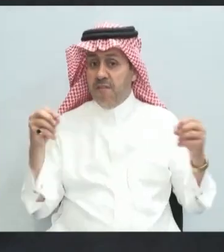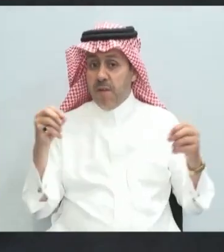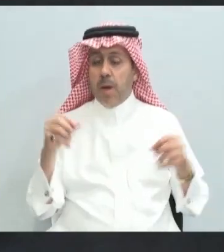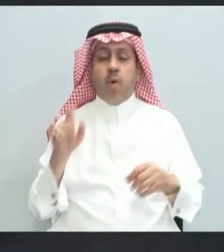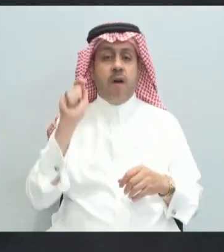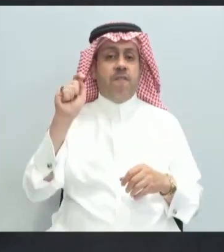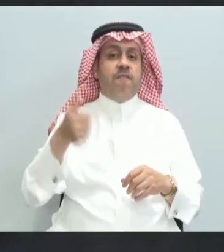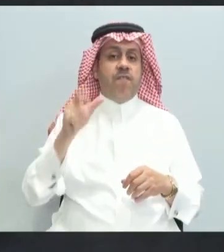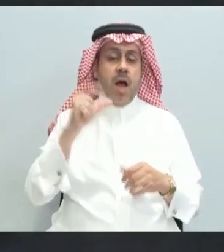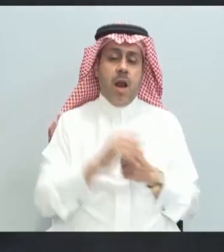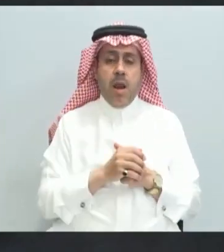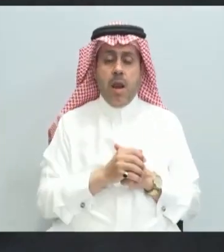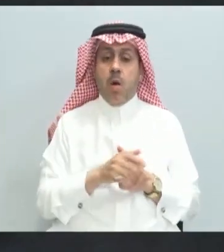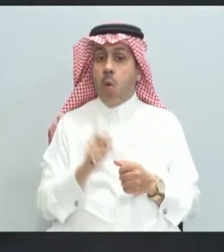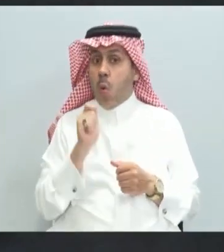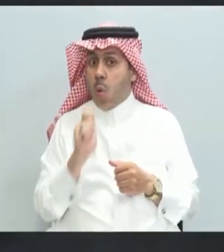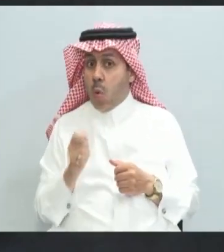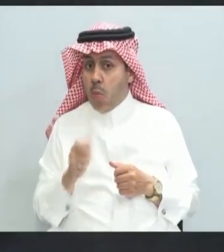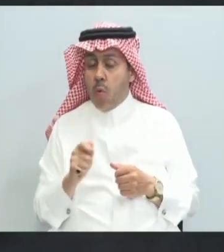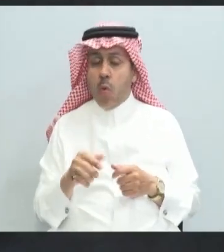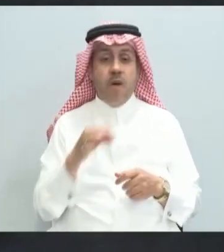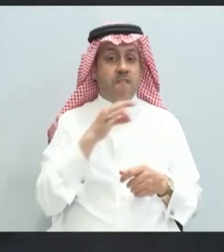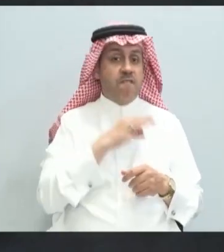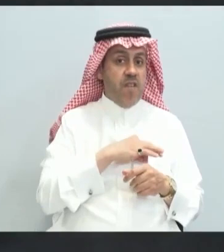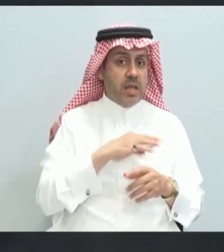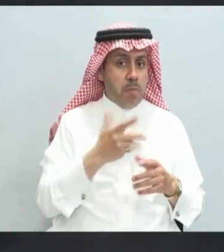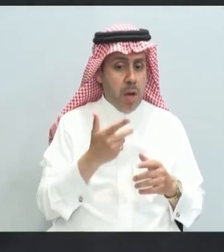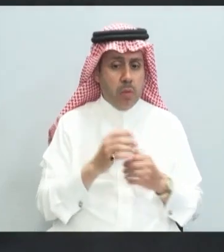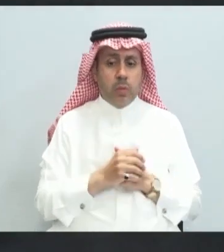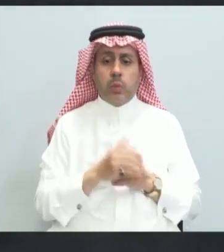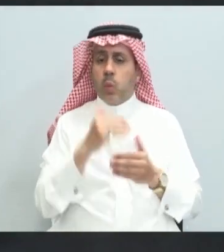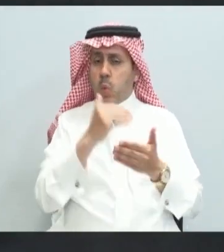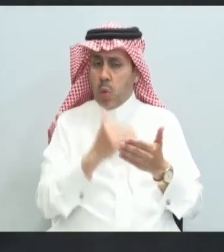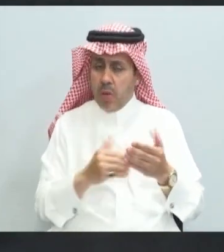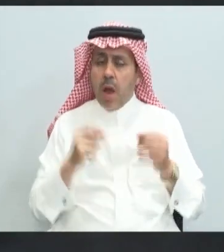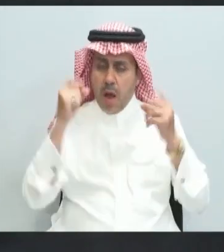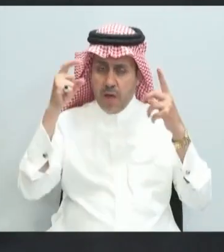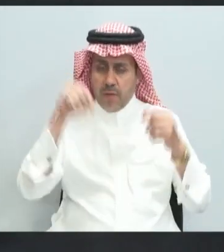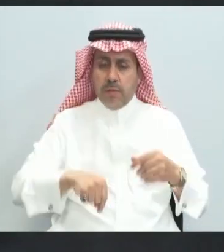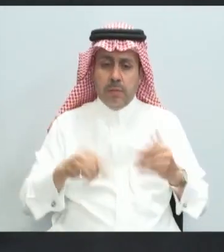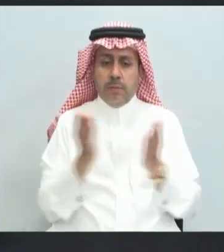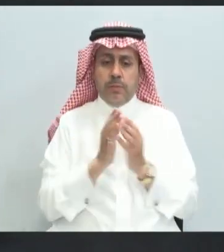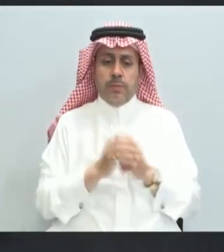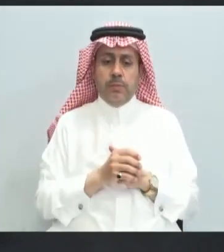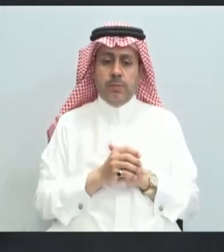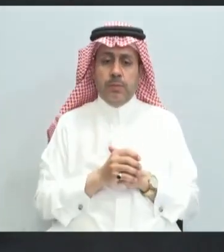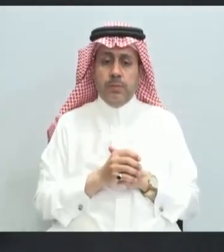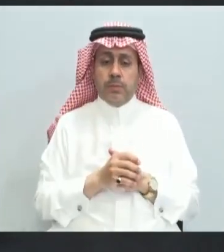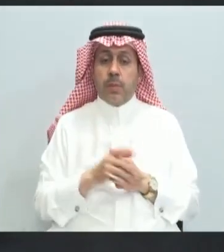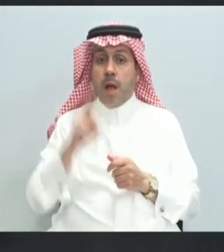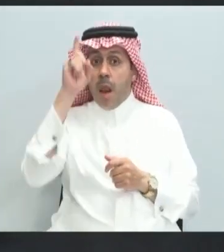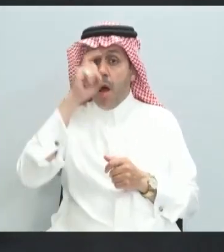وما حكمه وما الفائدة؟ الدين الإسلامي لما يأمر بشيء لابد أن يكون هناك فائدة.